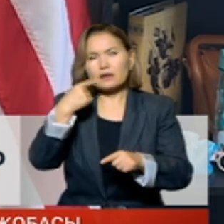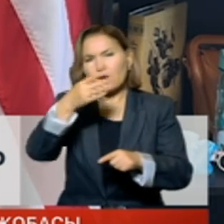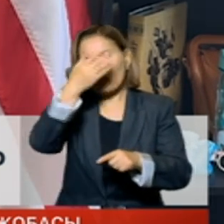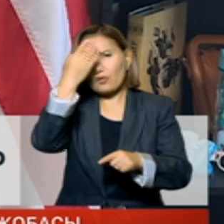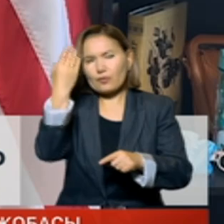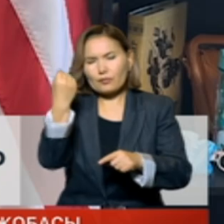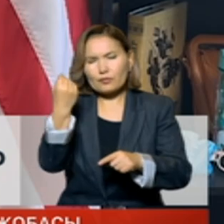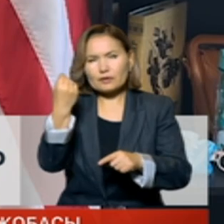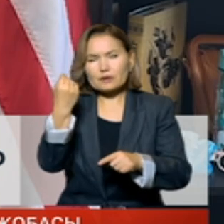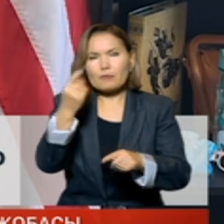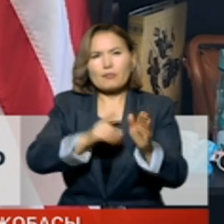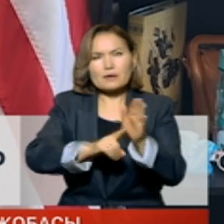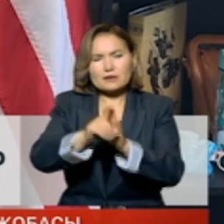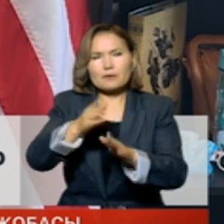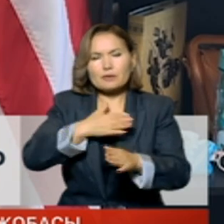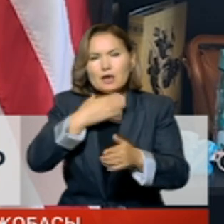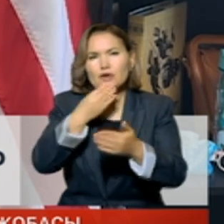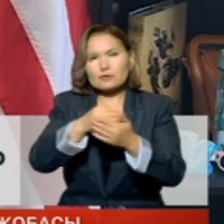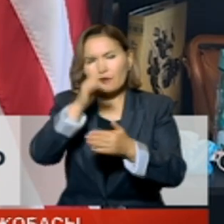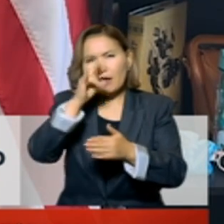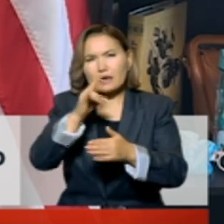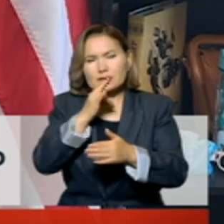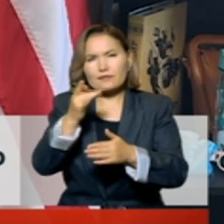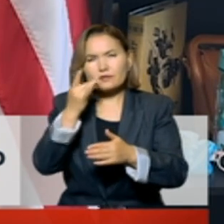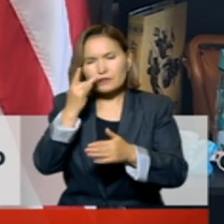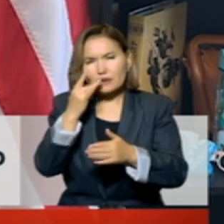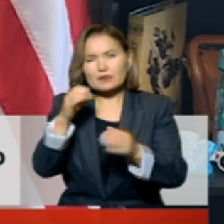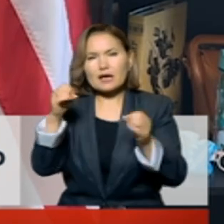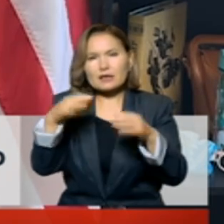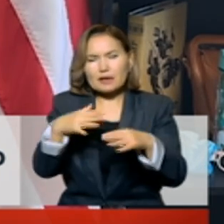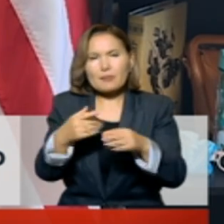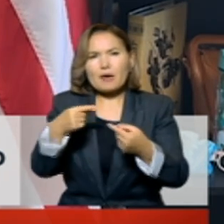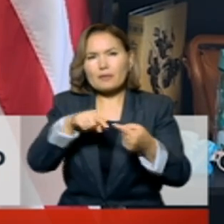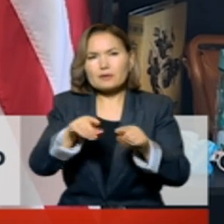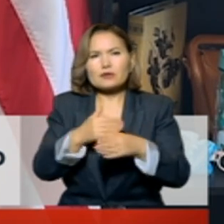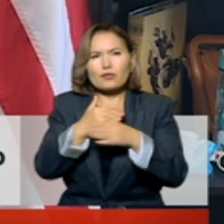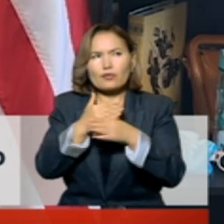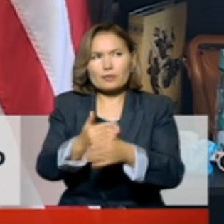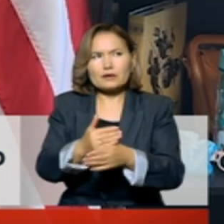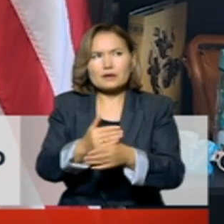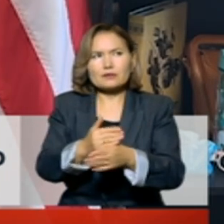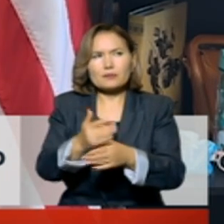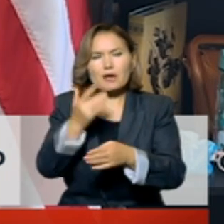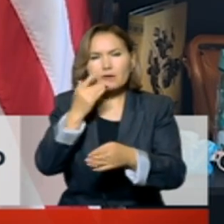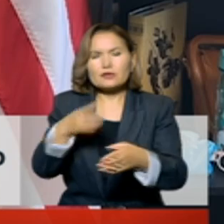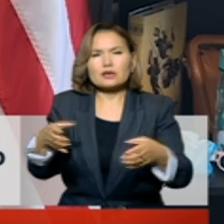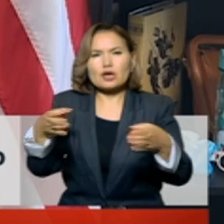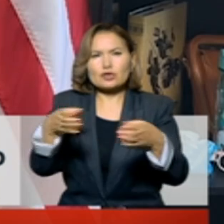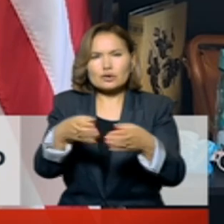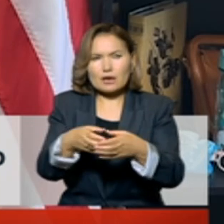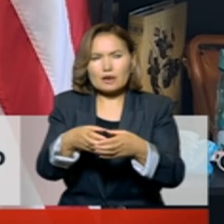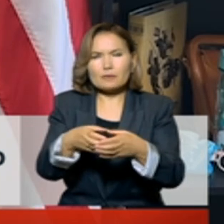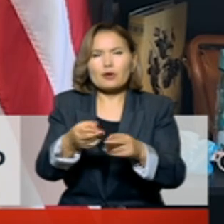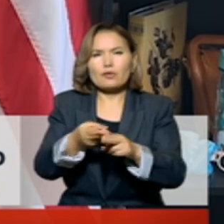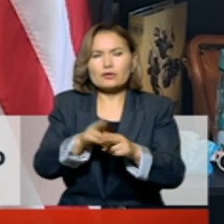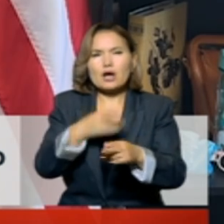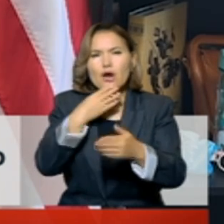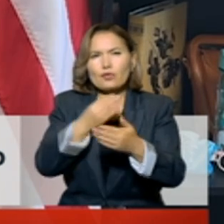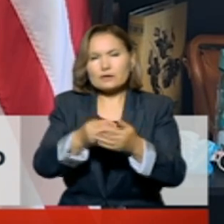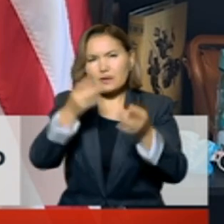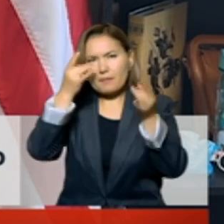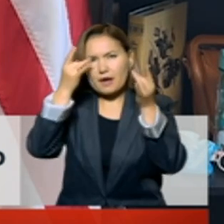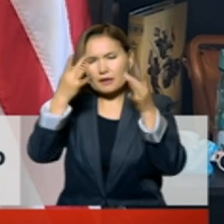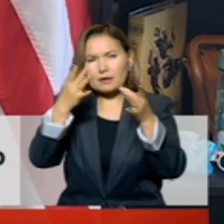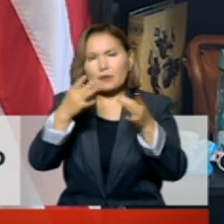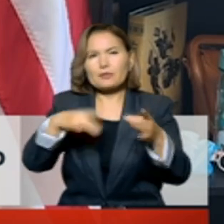Қазақ тілімен сөйлемейді. Сол себепті осында біз қазақтар бас қосып, ұйымшыл болып, бір-бірімізге жәрдемдесіп, жиналып, осы өзіміздің